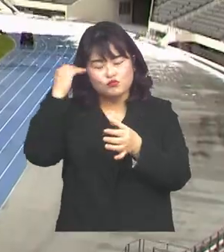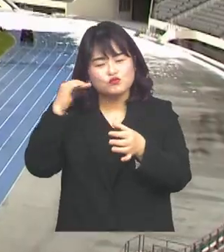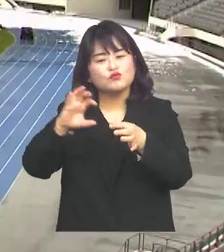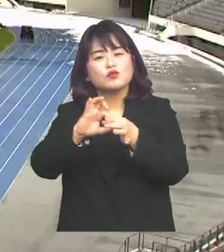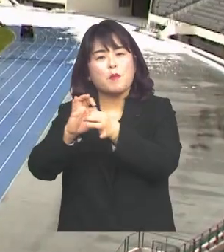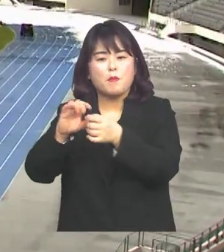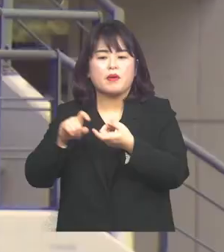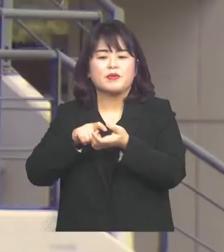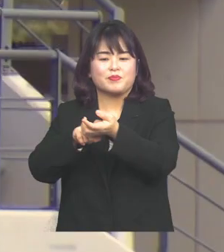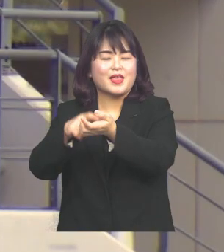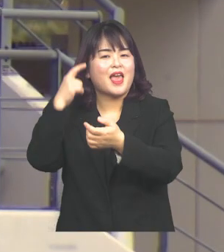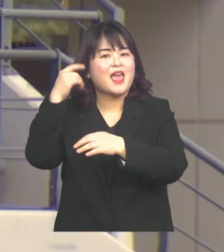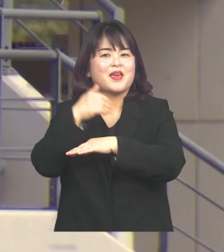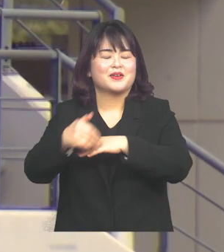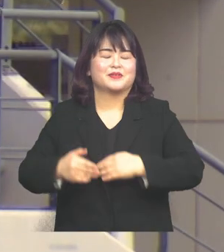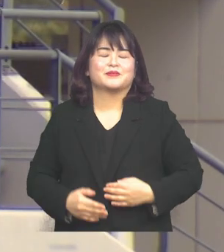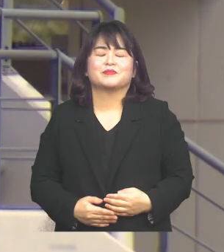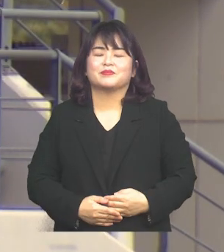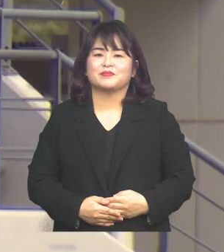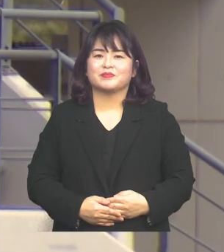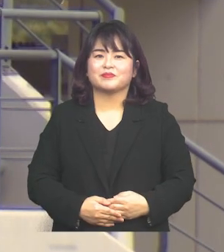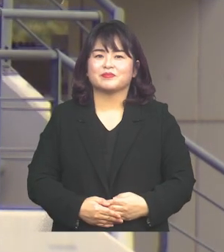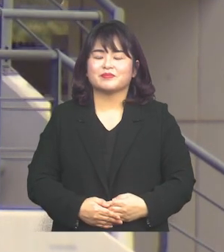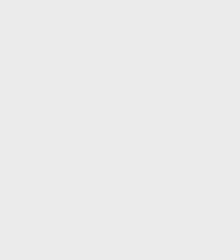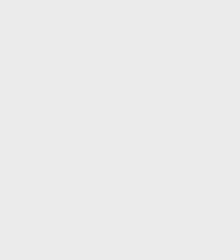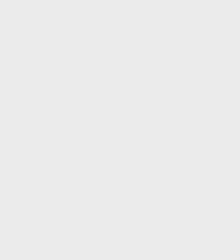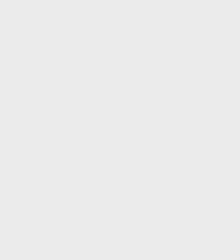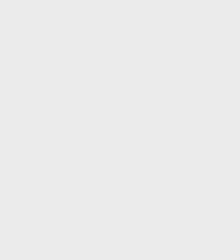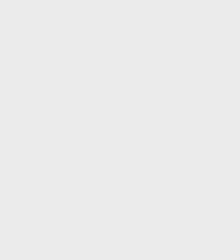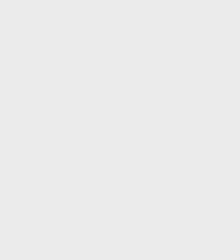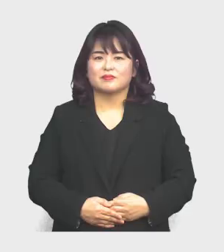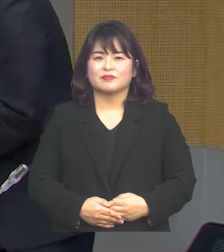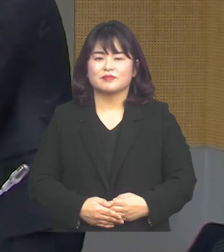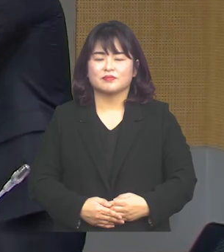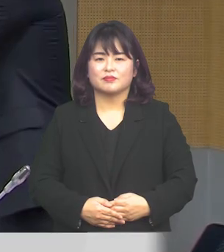프로축구연맹에 가입을 신청할 계획입니다.